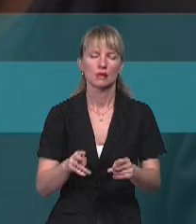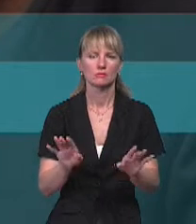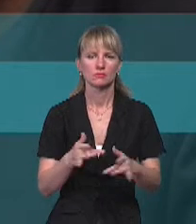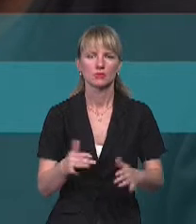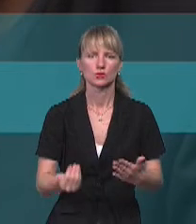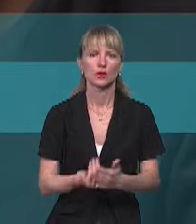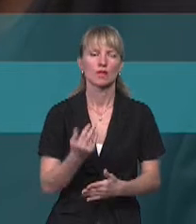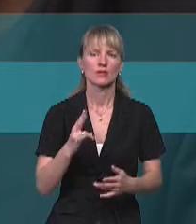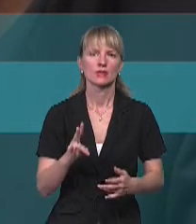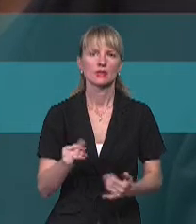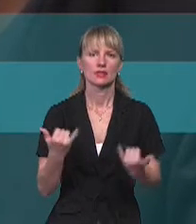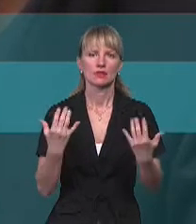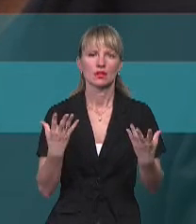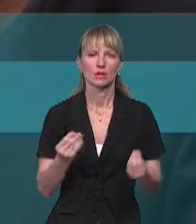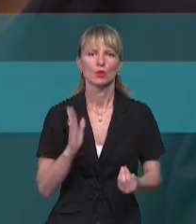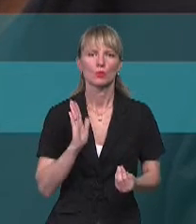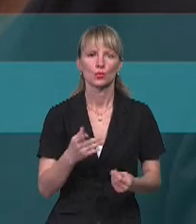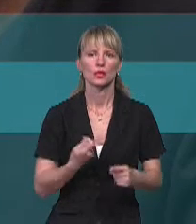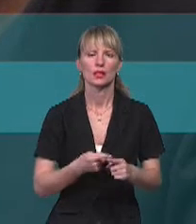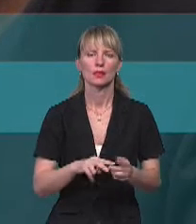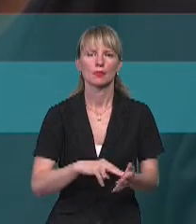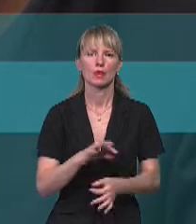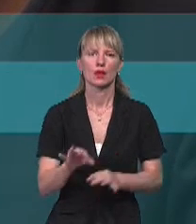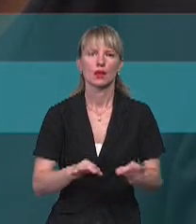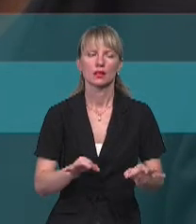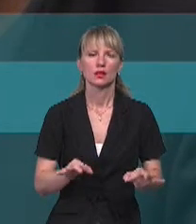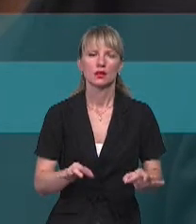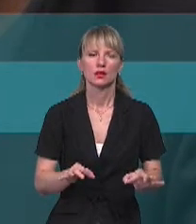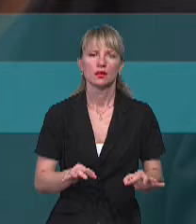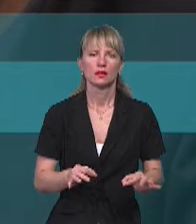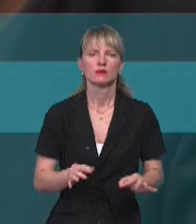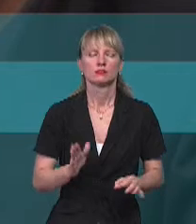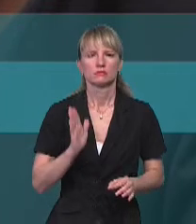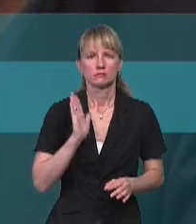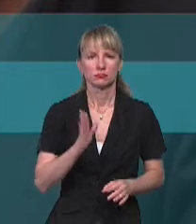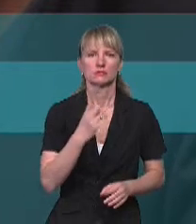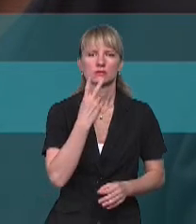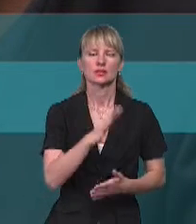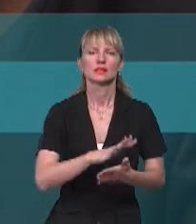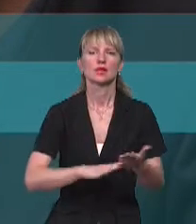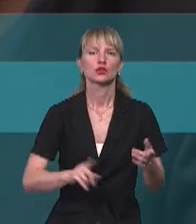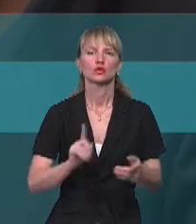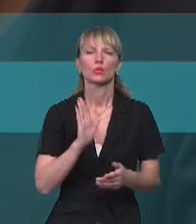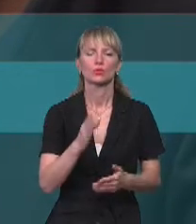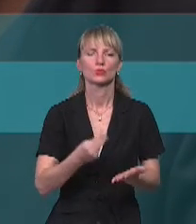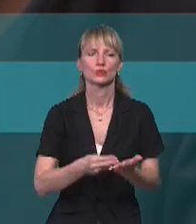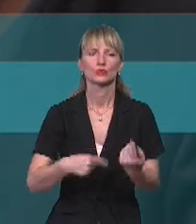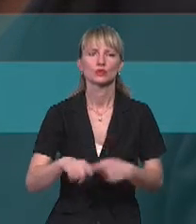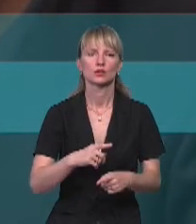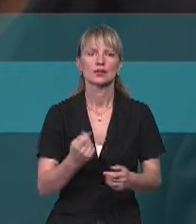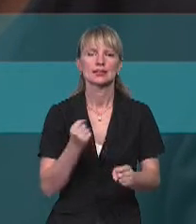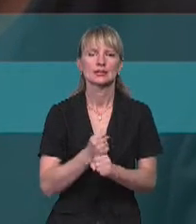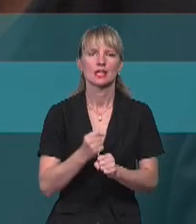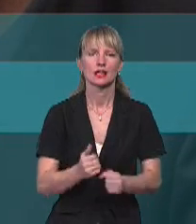сьогоднішній день, актуалізувати. Чи будуть ці проєкти? Давайте посмотрим, що буде з бюджетом. Давайте зробимо